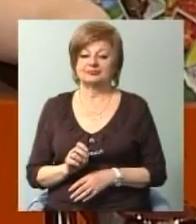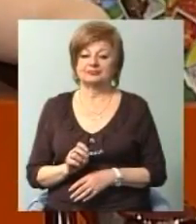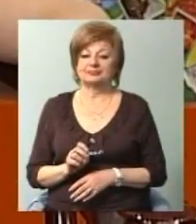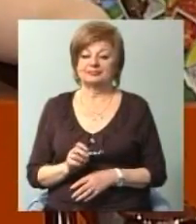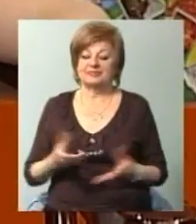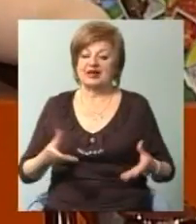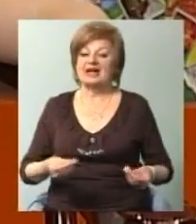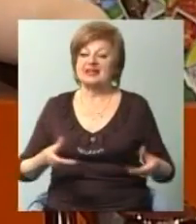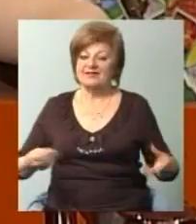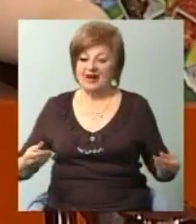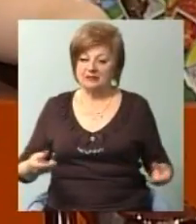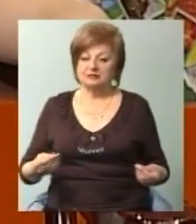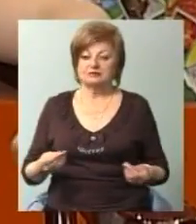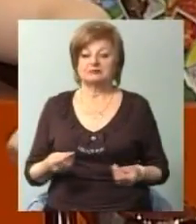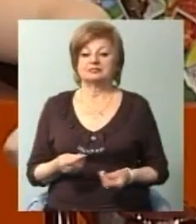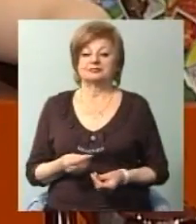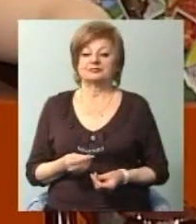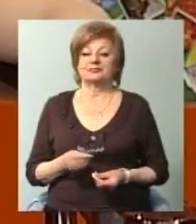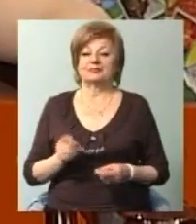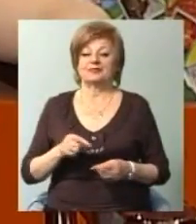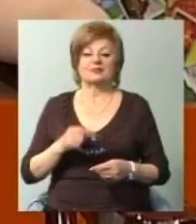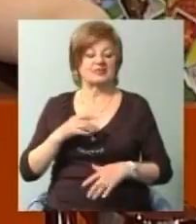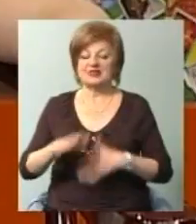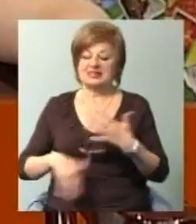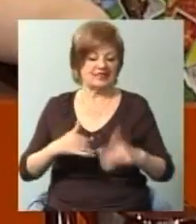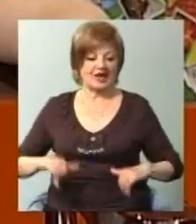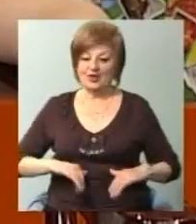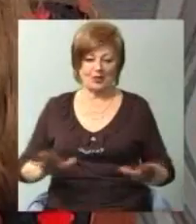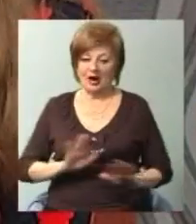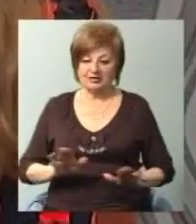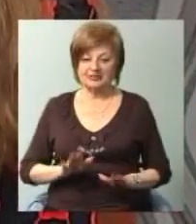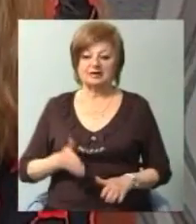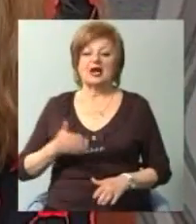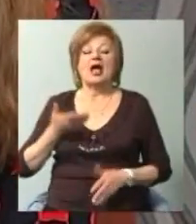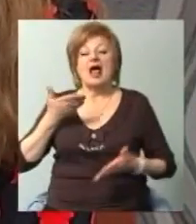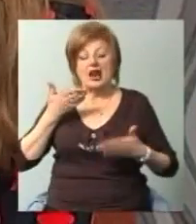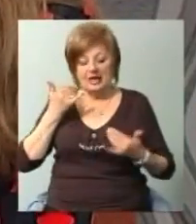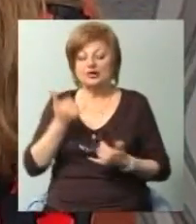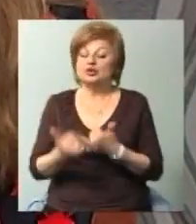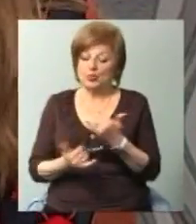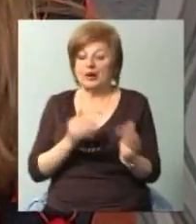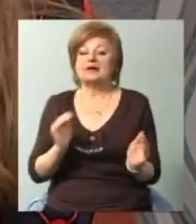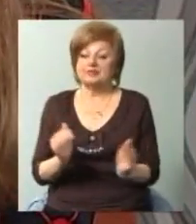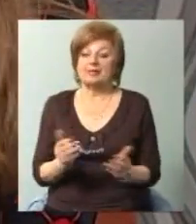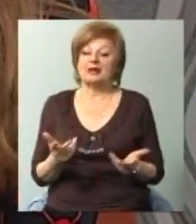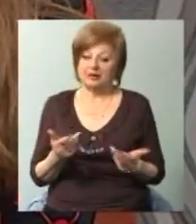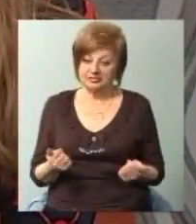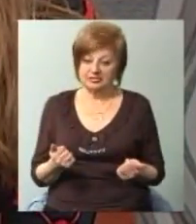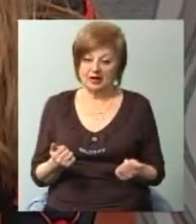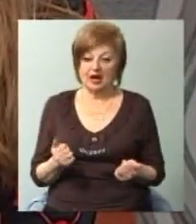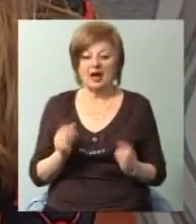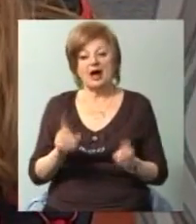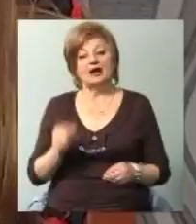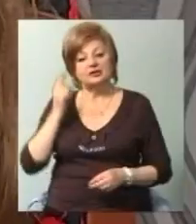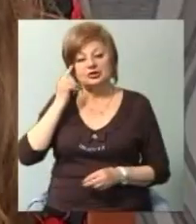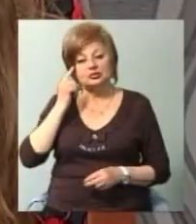на дивани. Не бешкедує. За нею легше доглядати, за маленькою, так, собачкою, так? А як